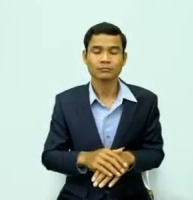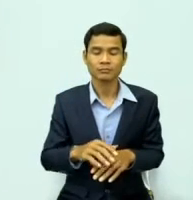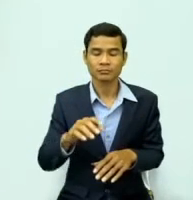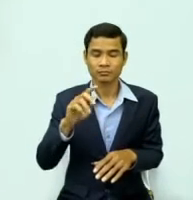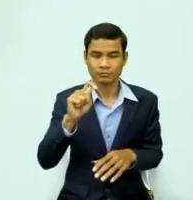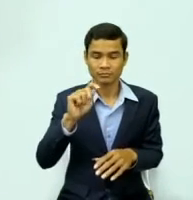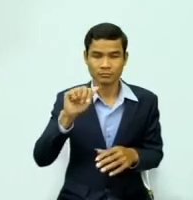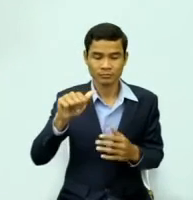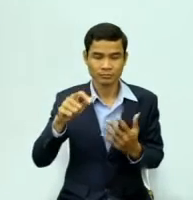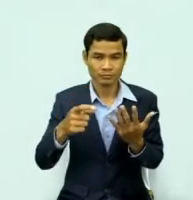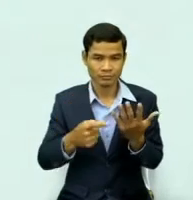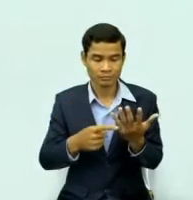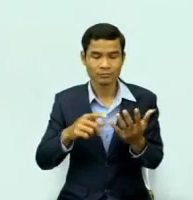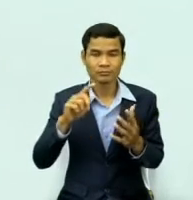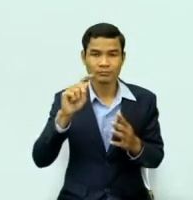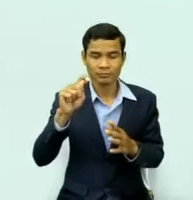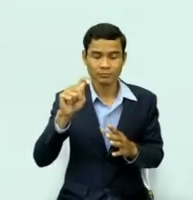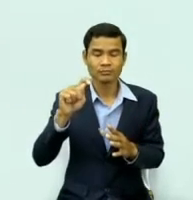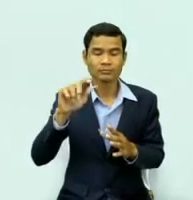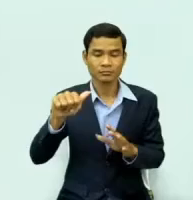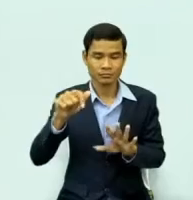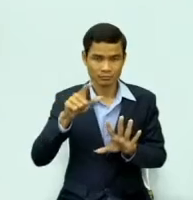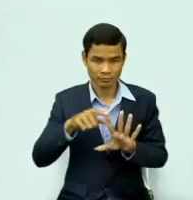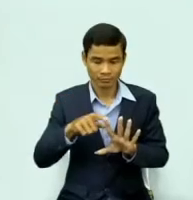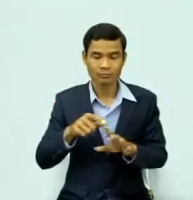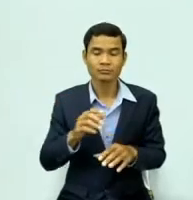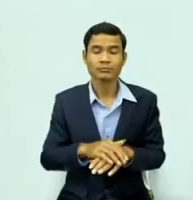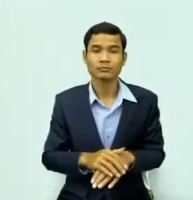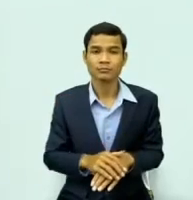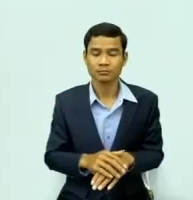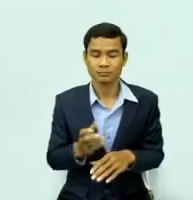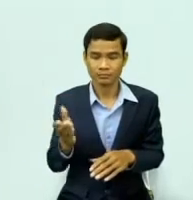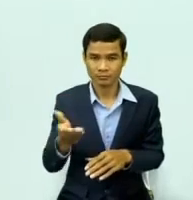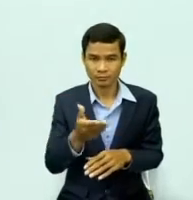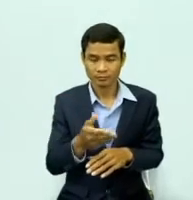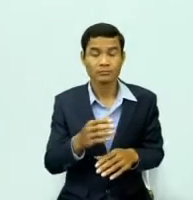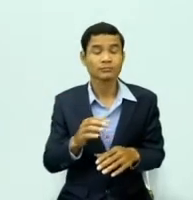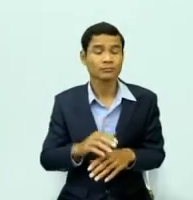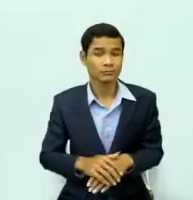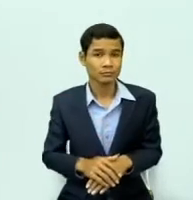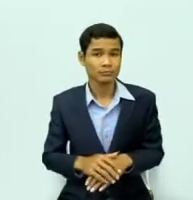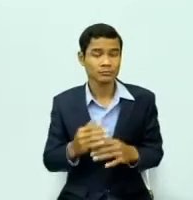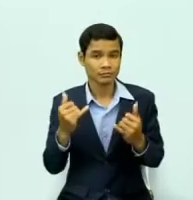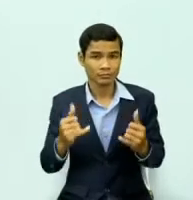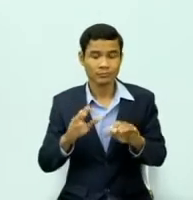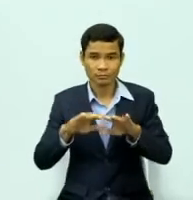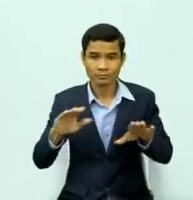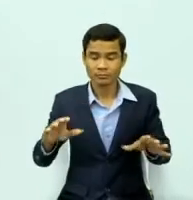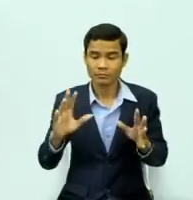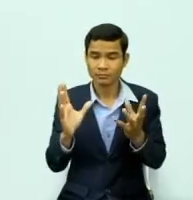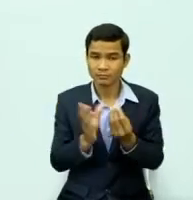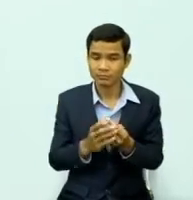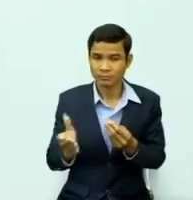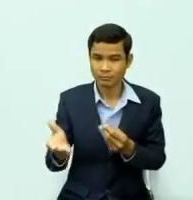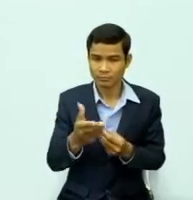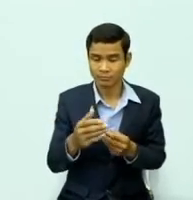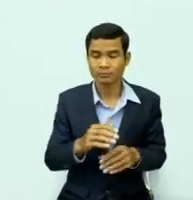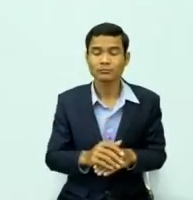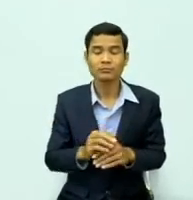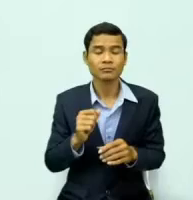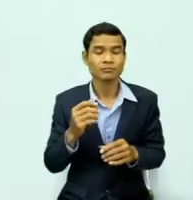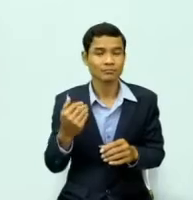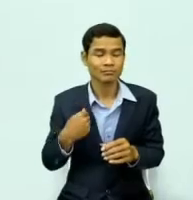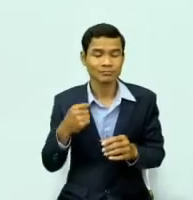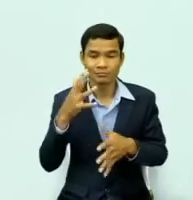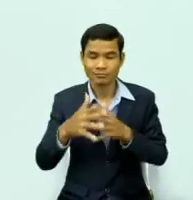nhái rớ nhỏ chà rớ nhái rớ nhỏ nè con á tại lần ní con từng ở khả chà con bán